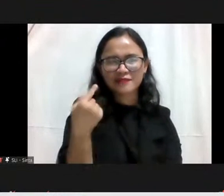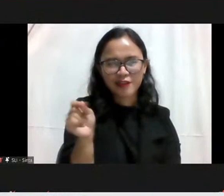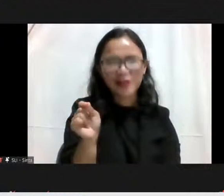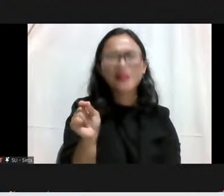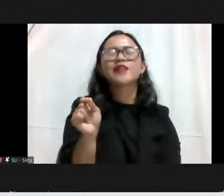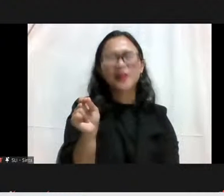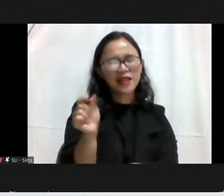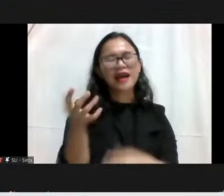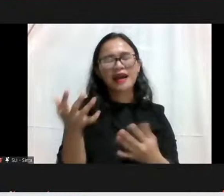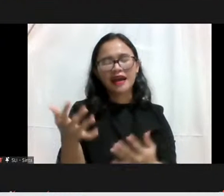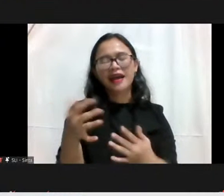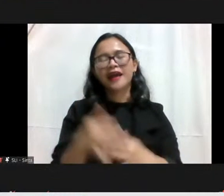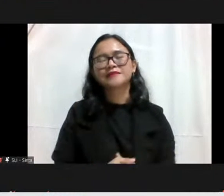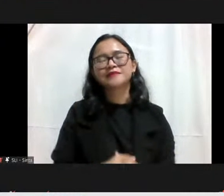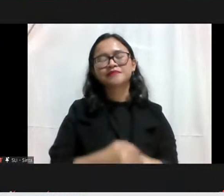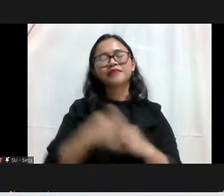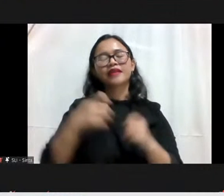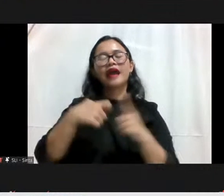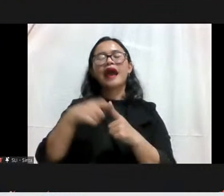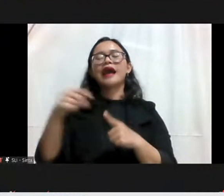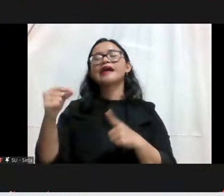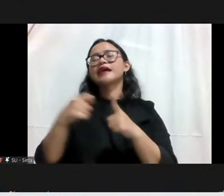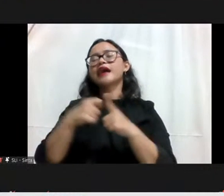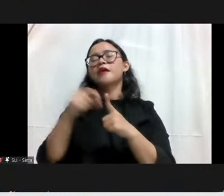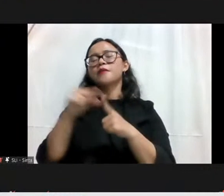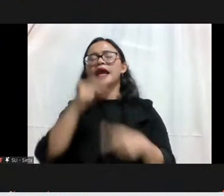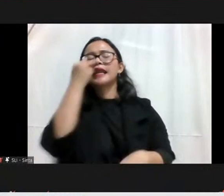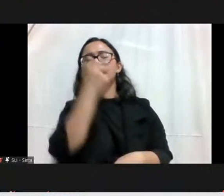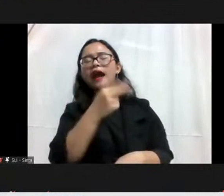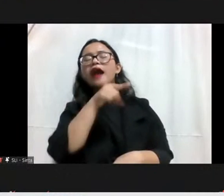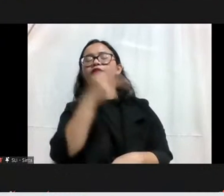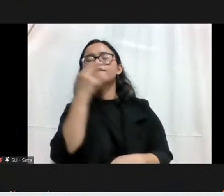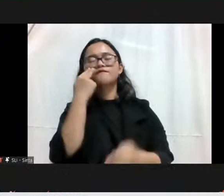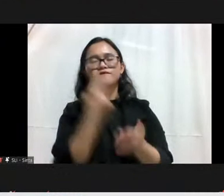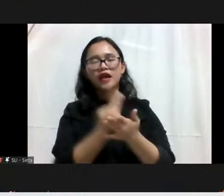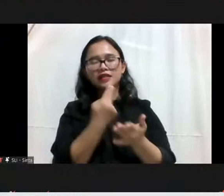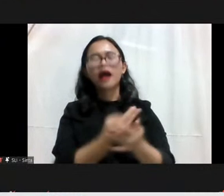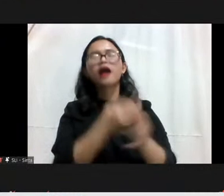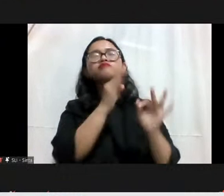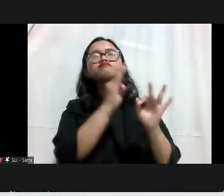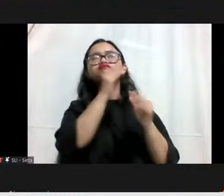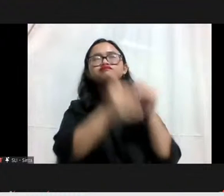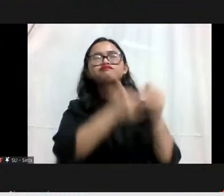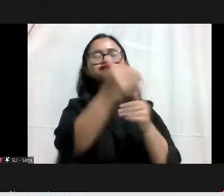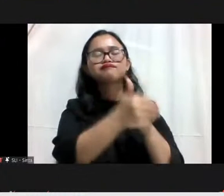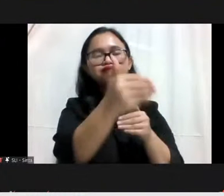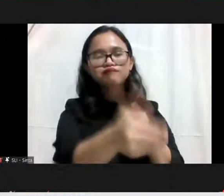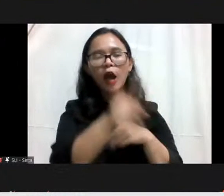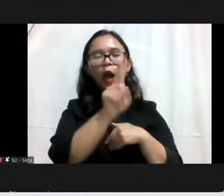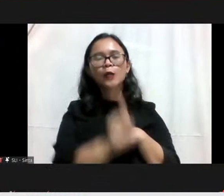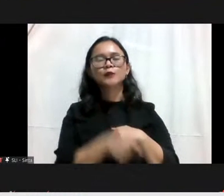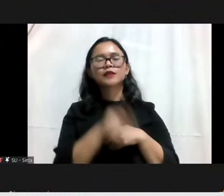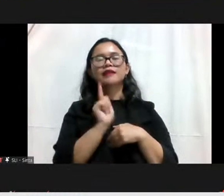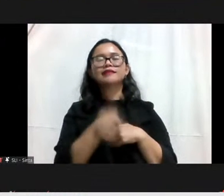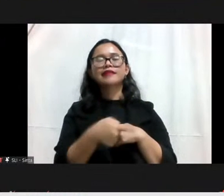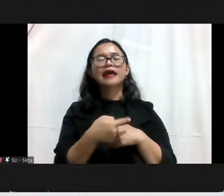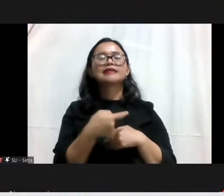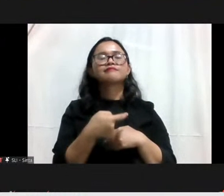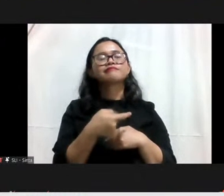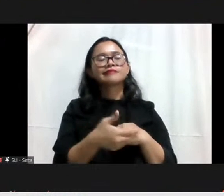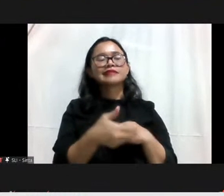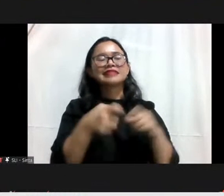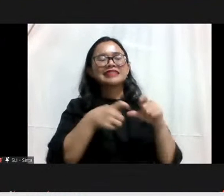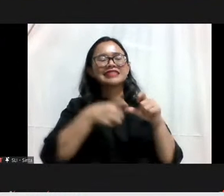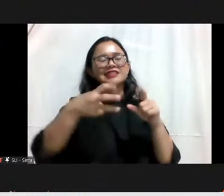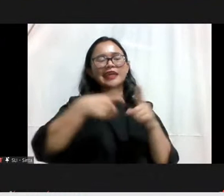itu krkp memakai strategi bahwa kita harus mendorong transformasi sektoral di sektor perberasan ini untuk menjadi sustainable yang di